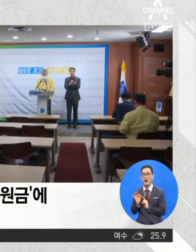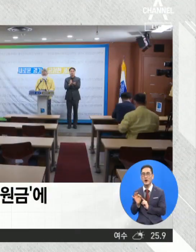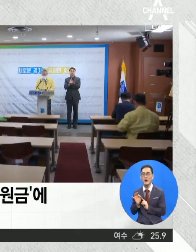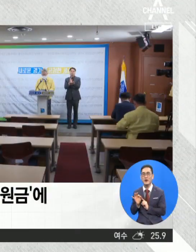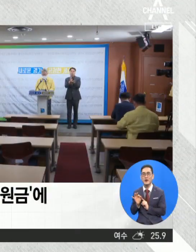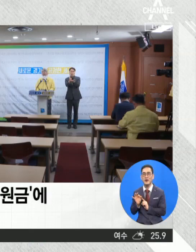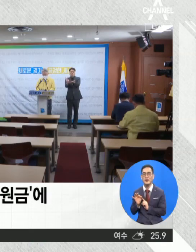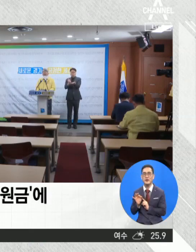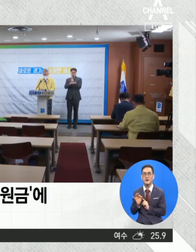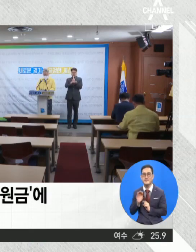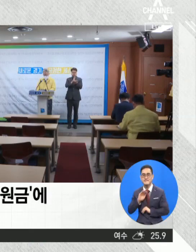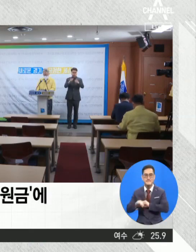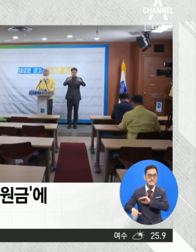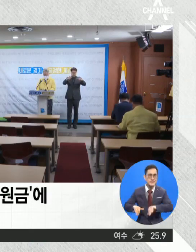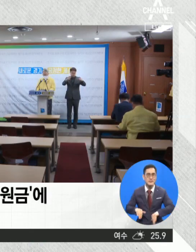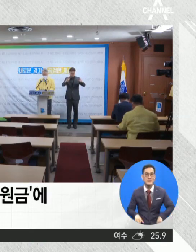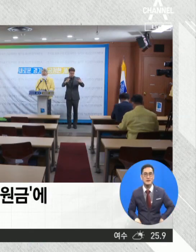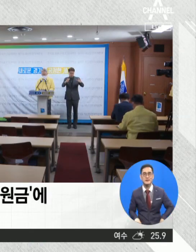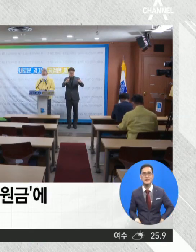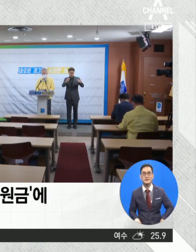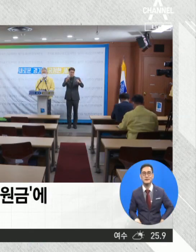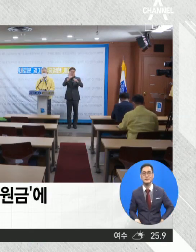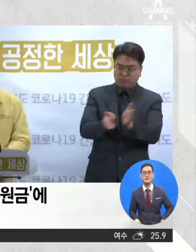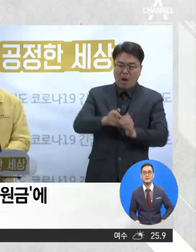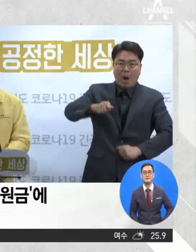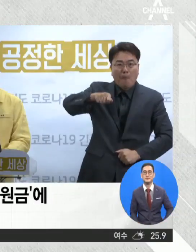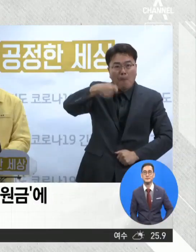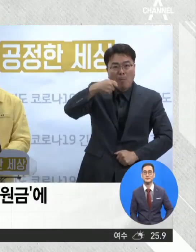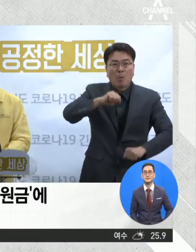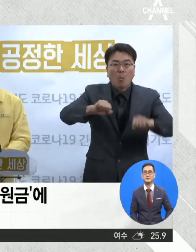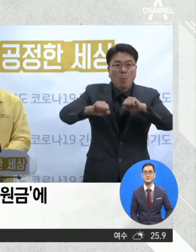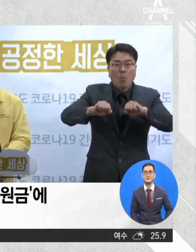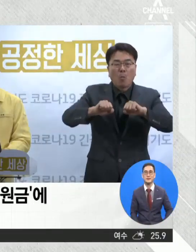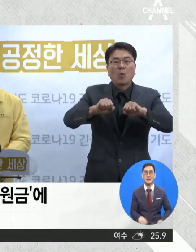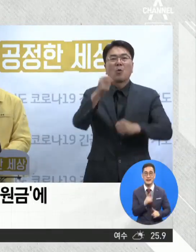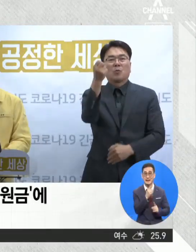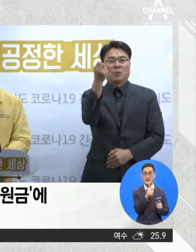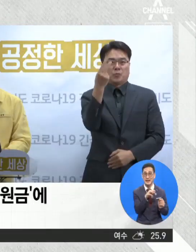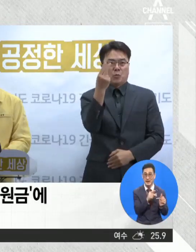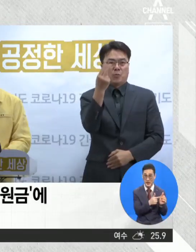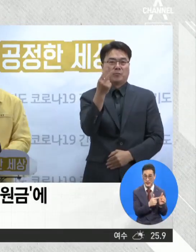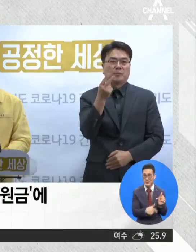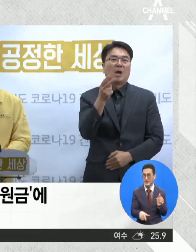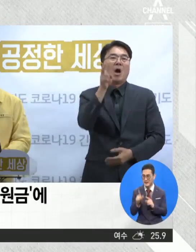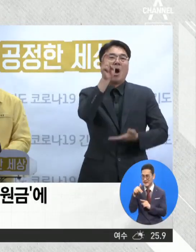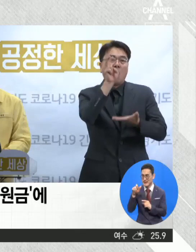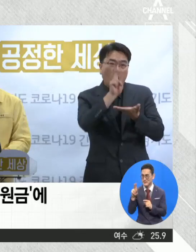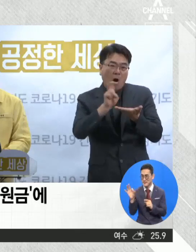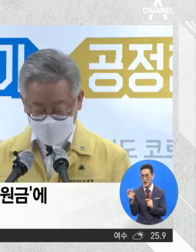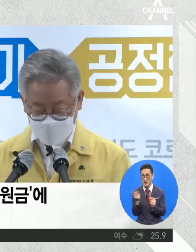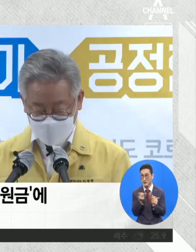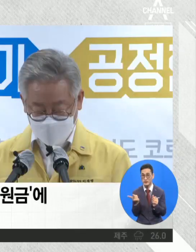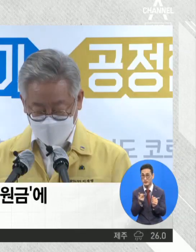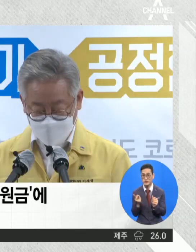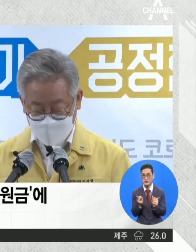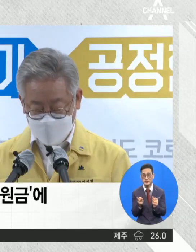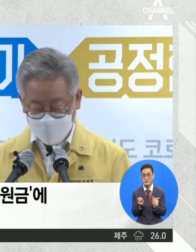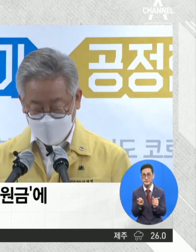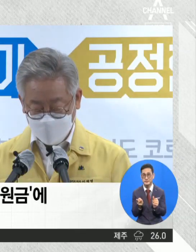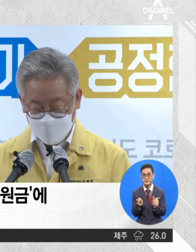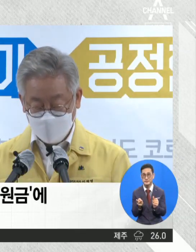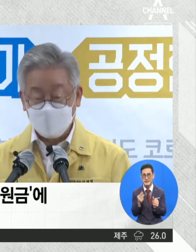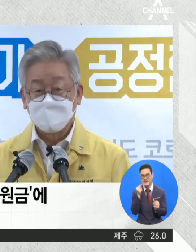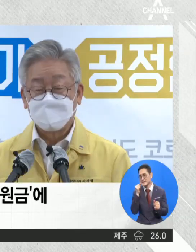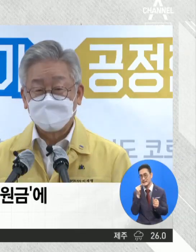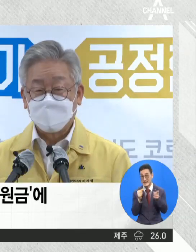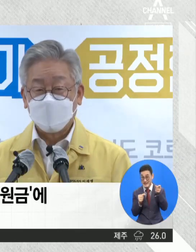지금 그러니까 이낙연, 이재명 여권 내 1, 2위 뭐 여야 다 합쳐서 1, 2위가 첫 번째 쟁점으로 나타나는